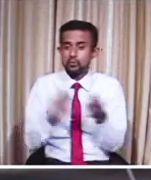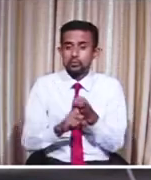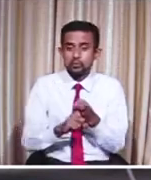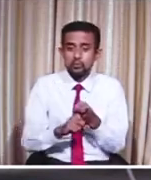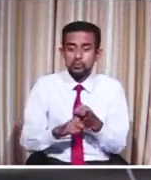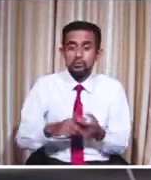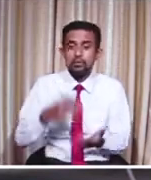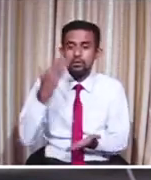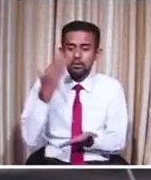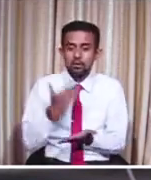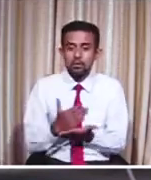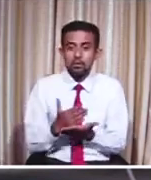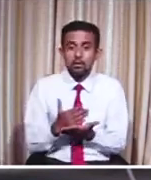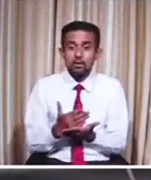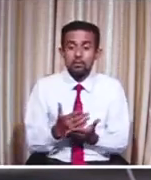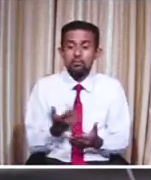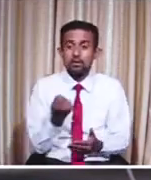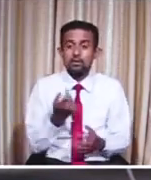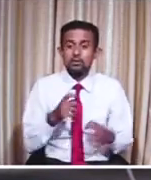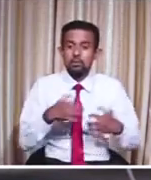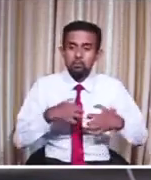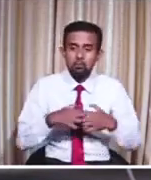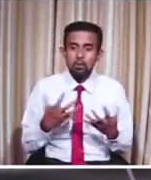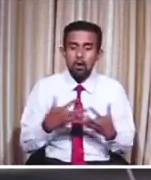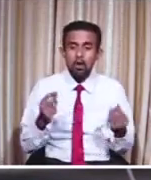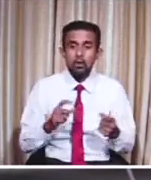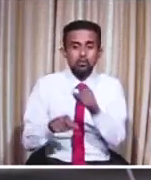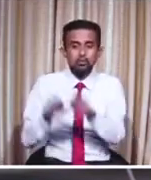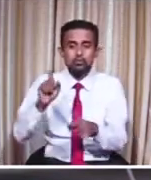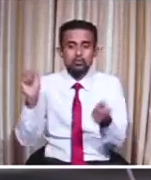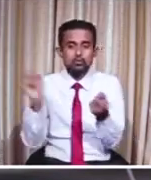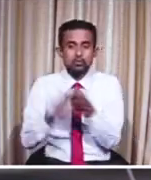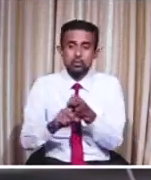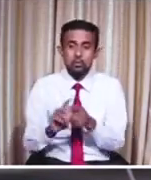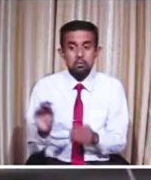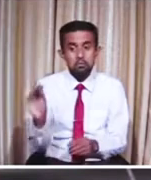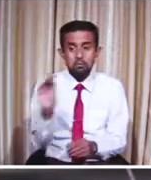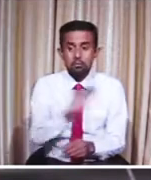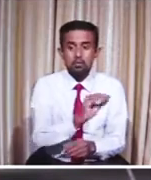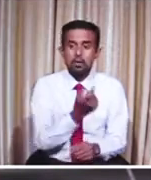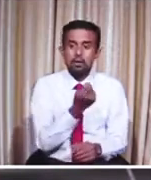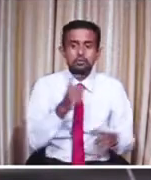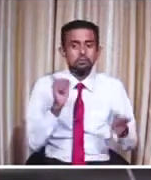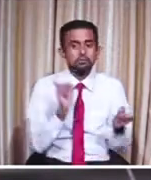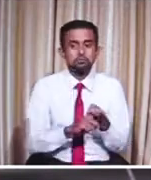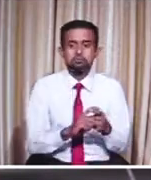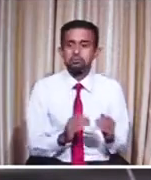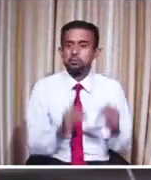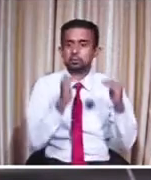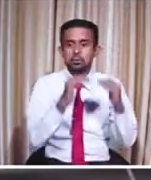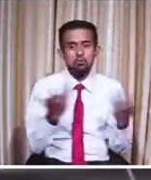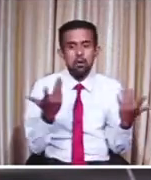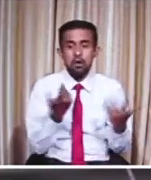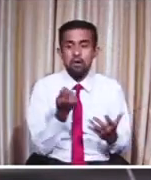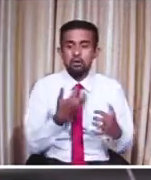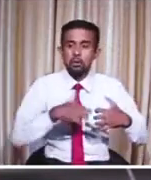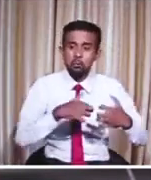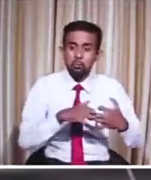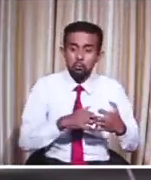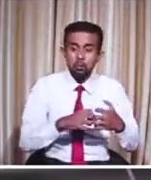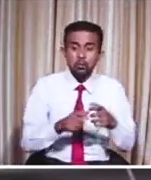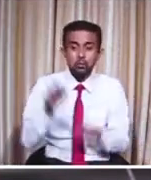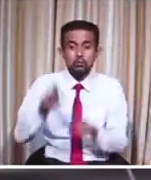එක වළක්වලා මේ ආර්ථික ආපදාවෙන් ගොඩ එන්න මානව ආපදාවක් බවට පෙරළුනොත් ආර්ථික ආපදාවෙන් ගොඩ එන්නත් බෑ ආර්ථික ආපදාවෙන්